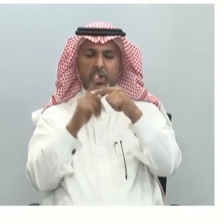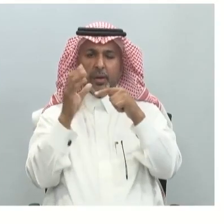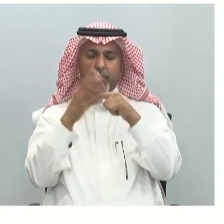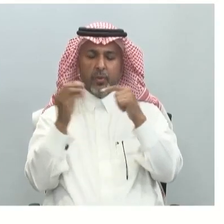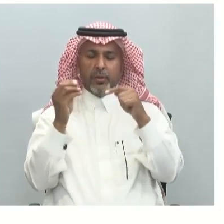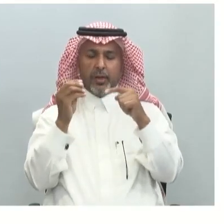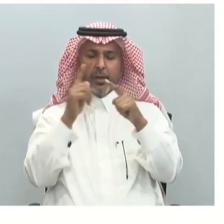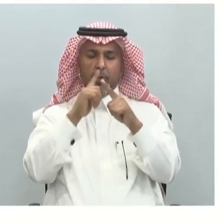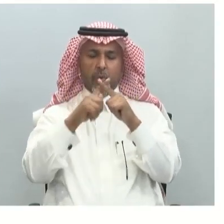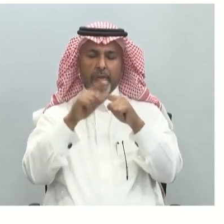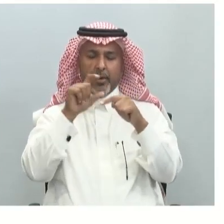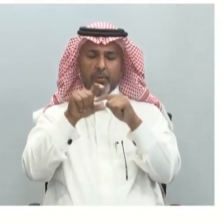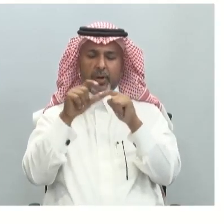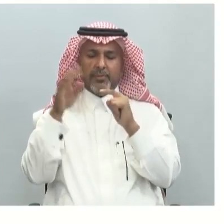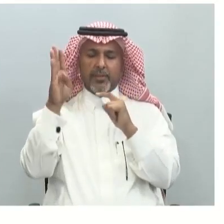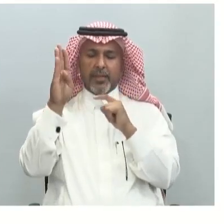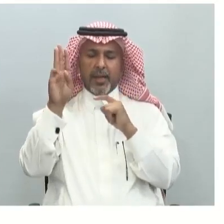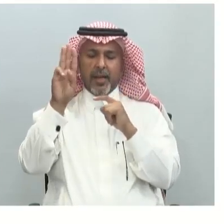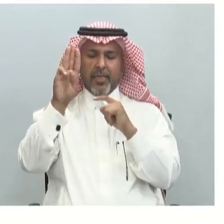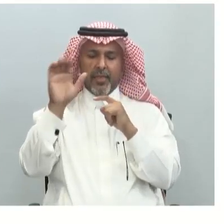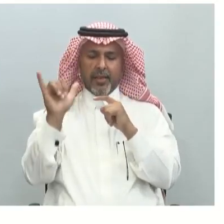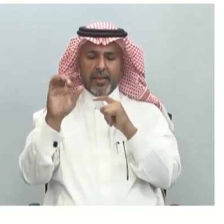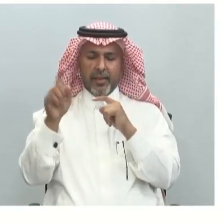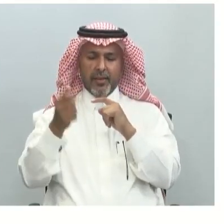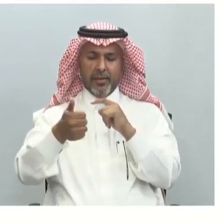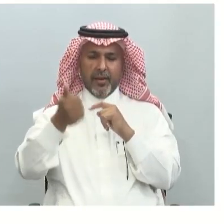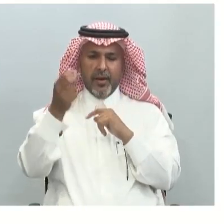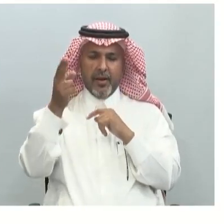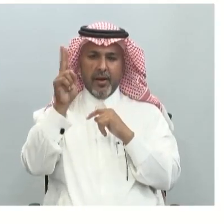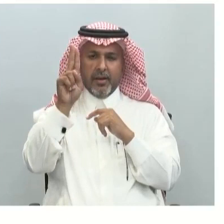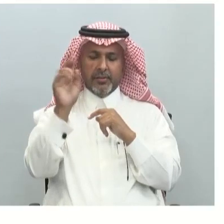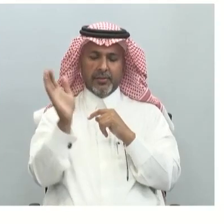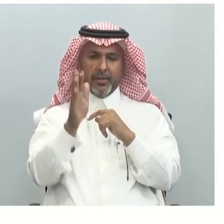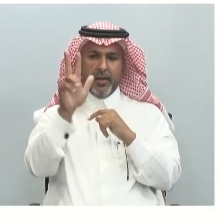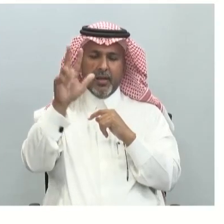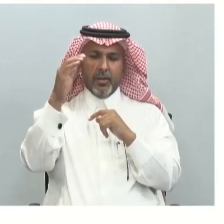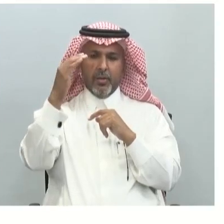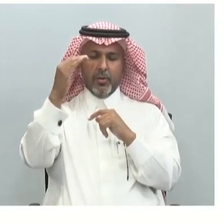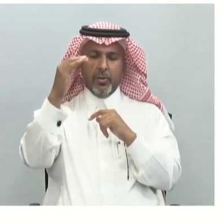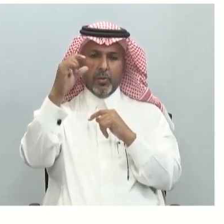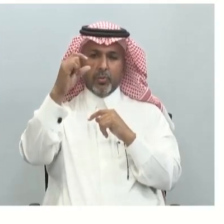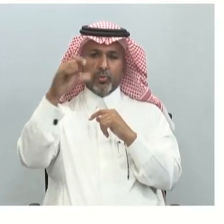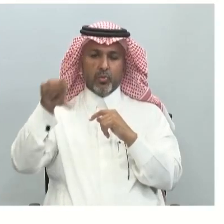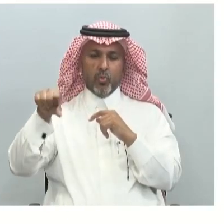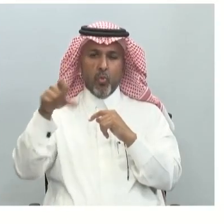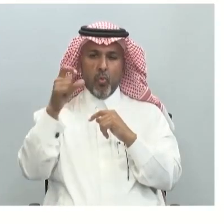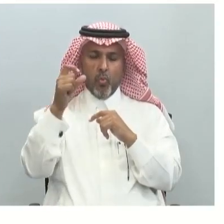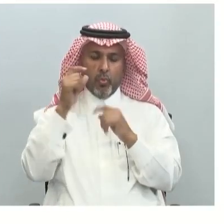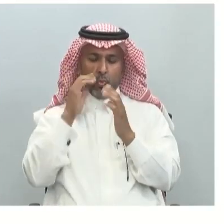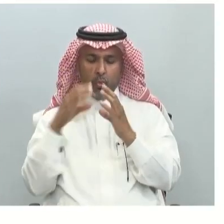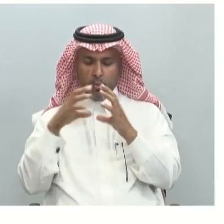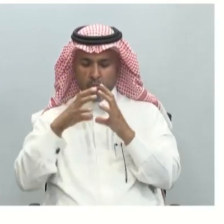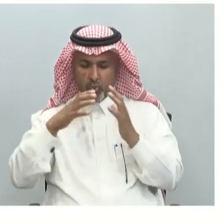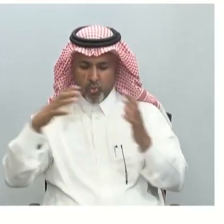ونحلل دوال كثيرات الحدود وسوف تصف ايضا التمثيل البياني لدواء الكثيرات الحدود